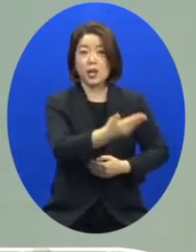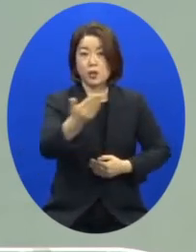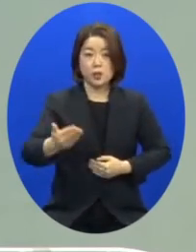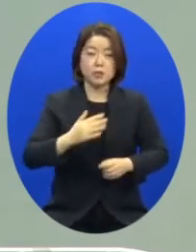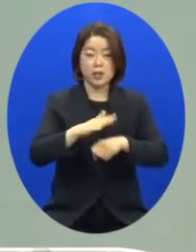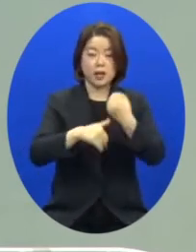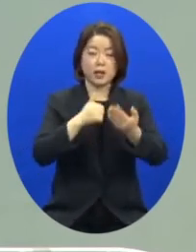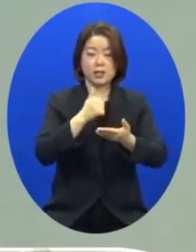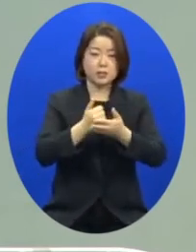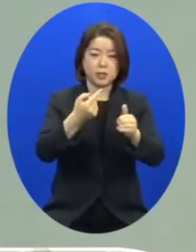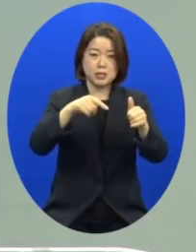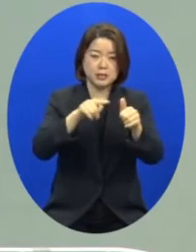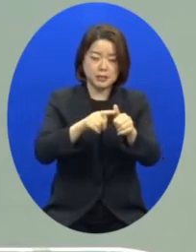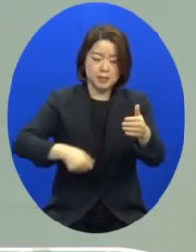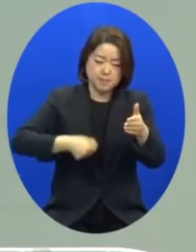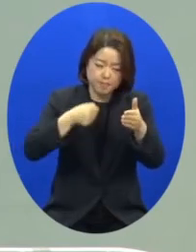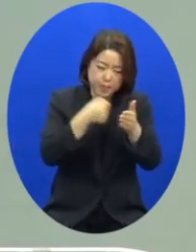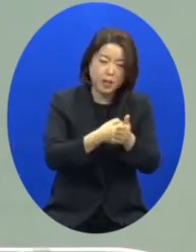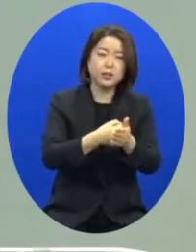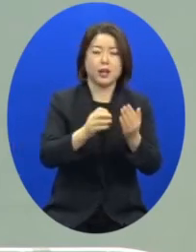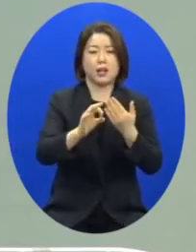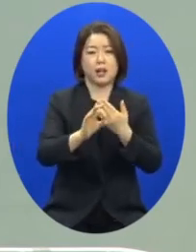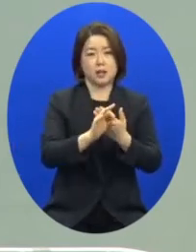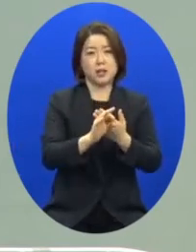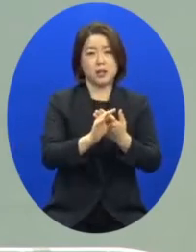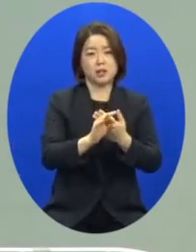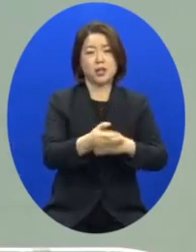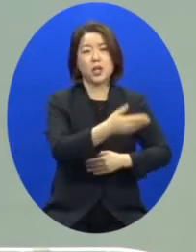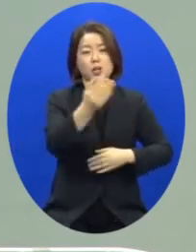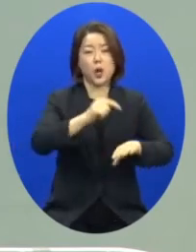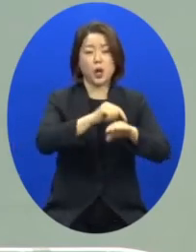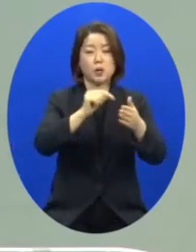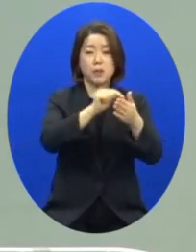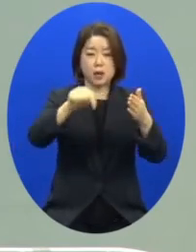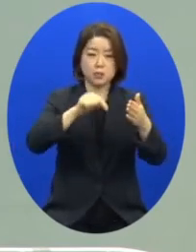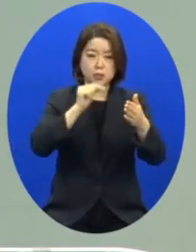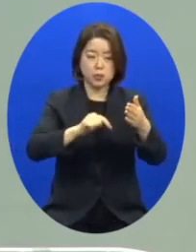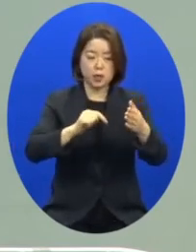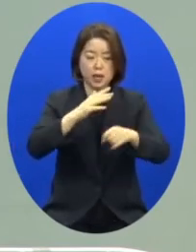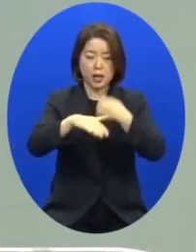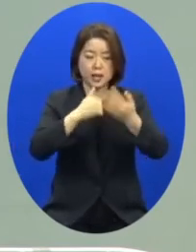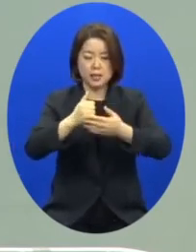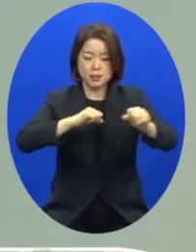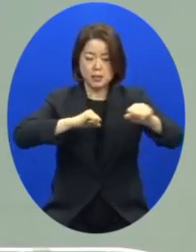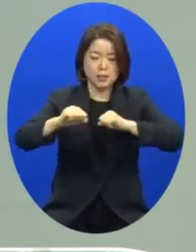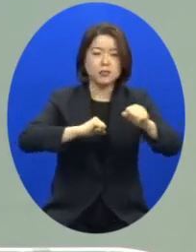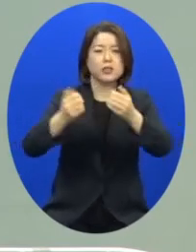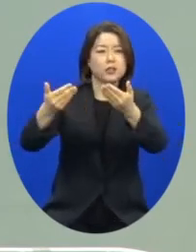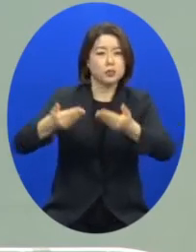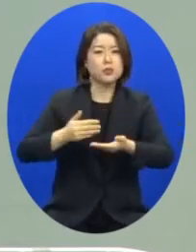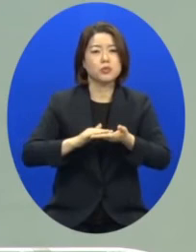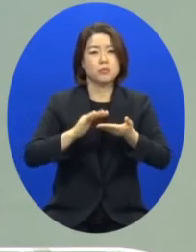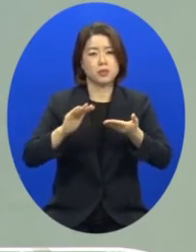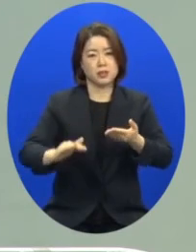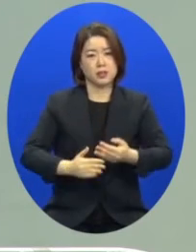의지하게 따고 하는 결 답만 하기만 해도 여러분의 마음속에 하나님이 역사 하기 시작함